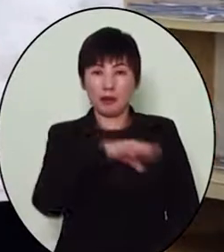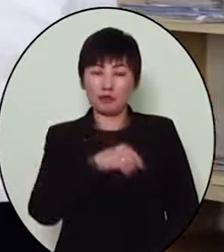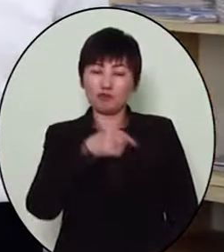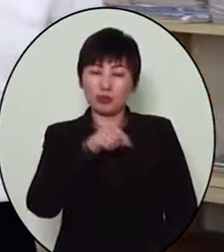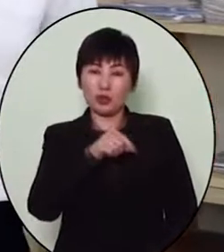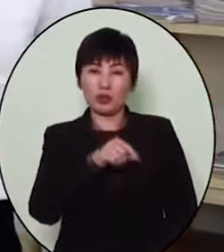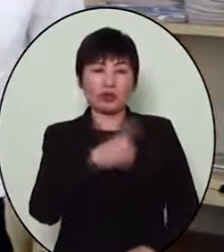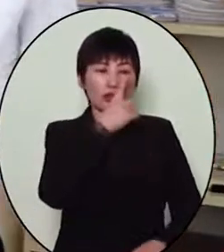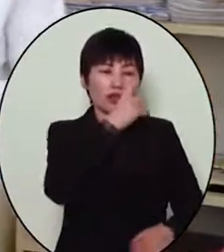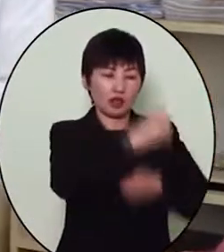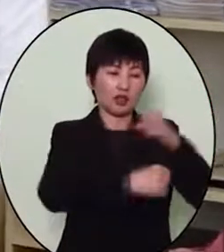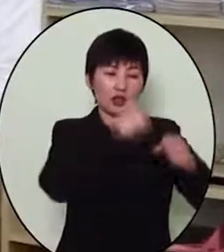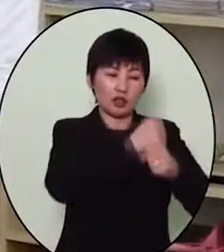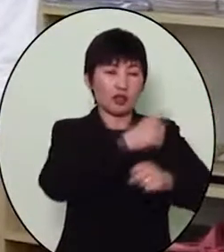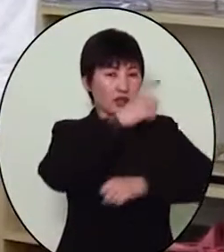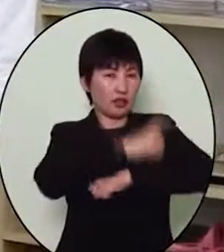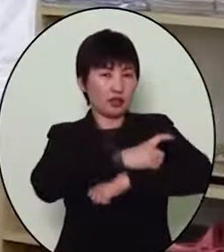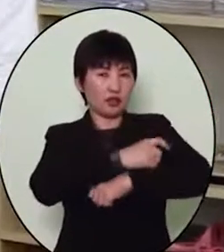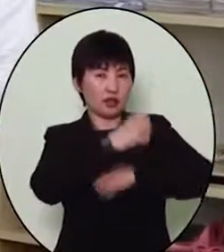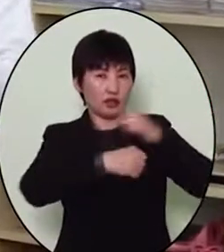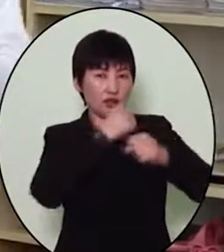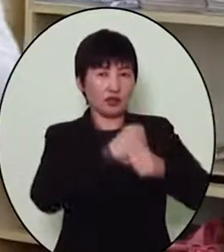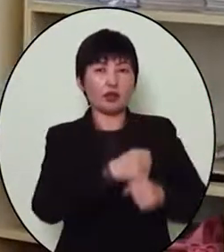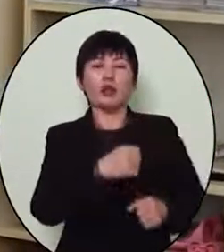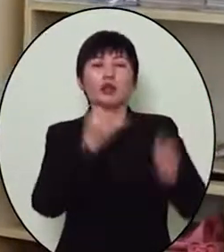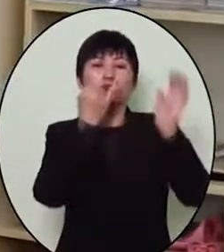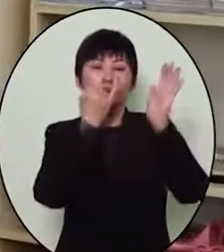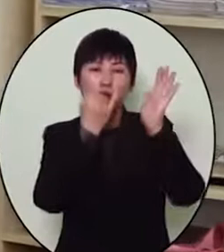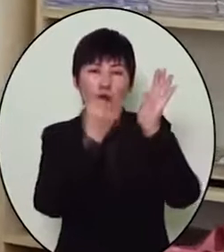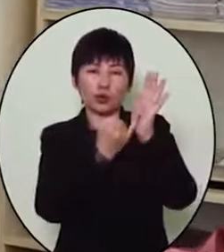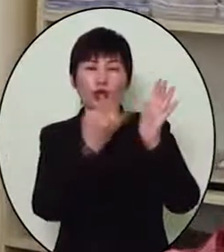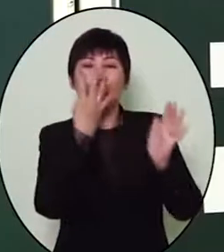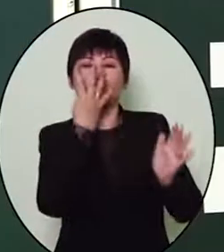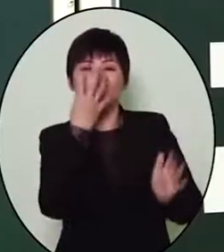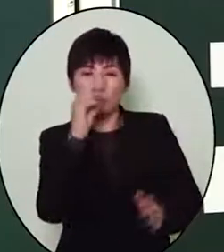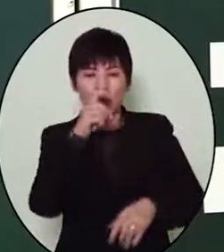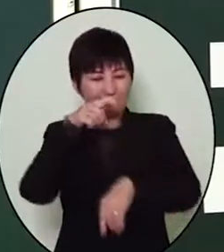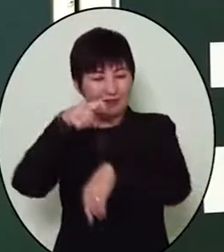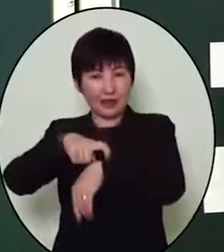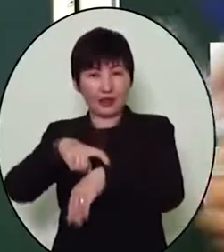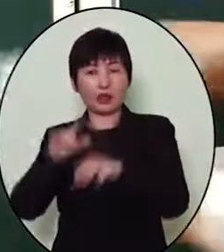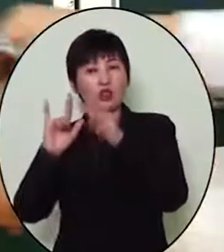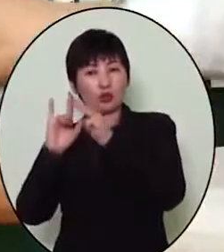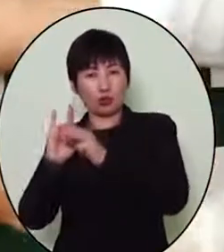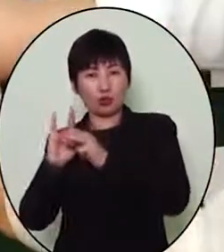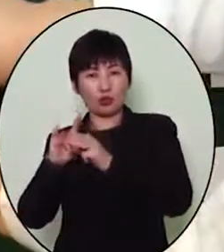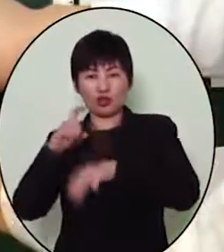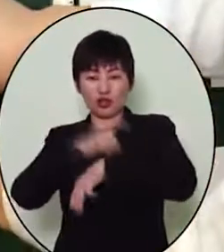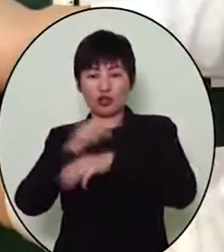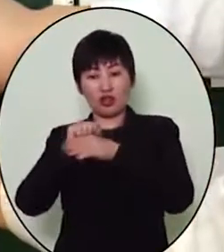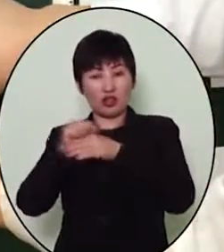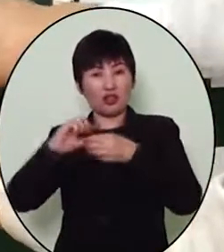Бид ойролцоогоор хичээлийн жилийн турш 640 цаг сууж хичээлдэг.